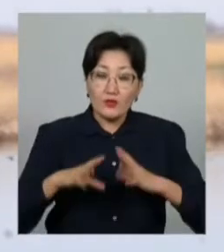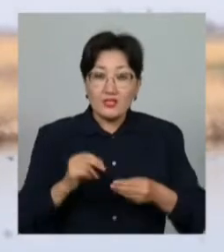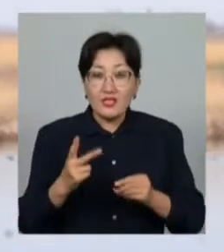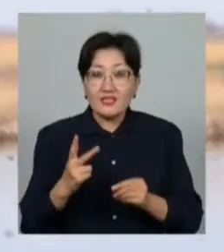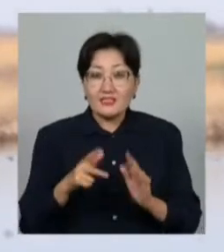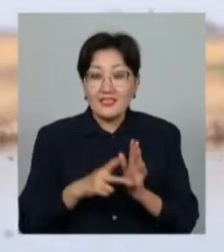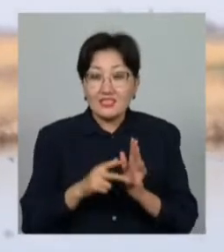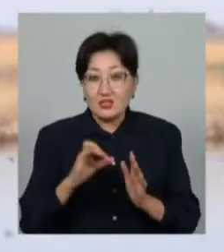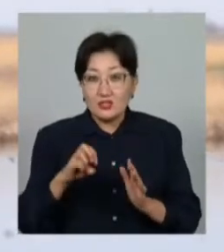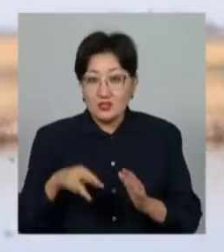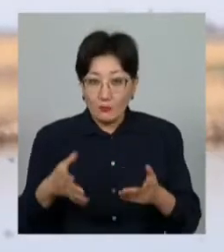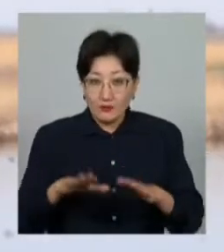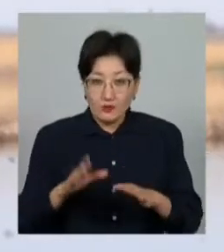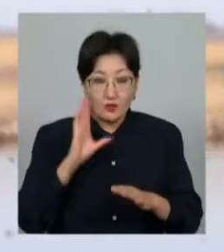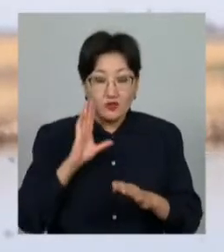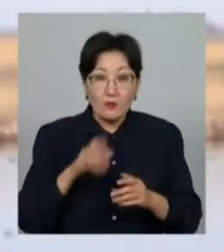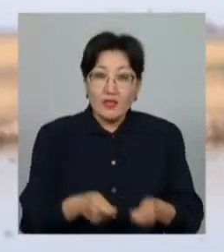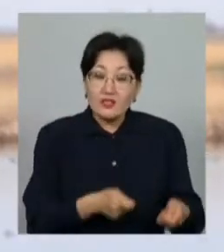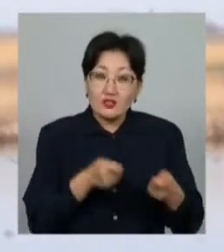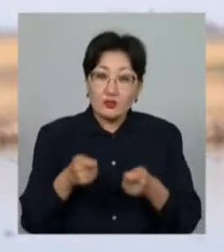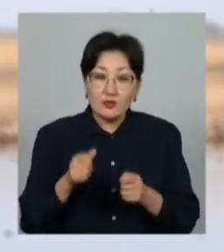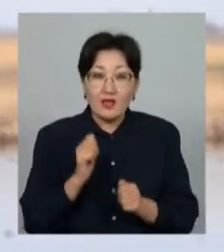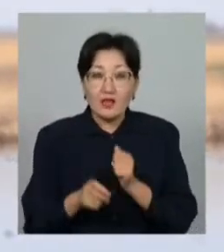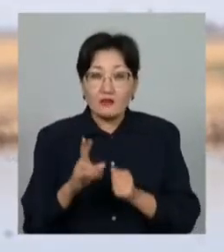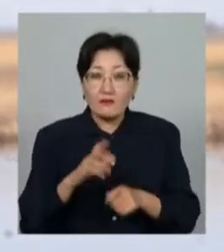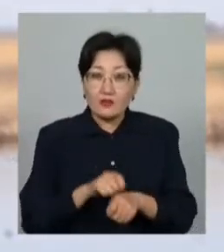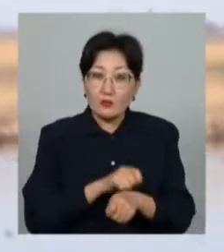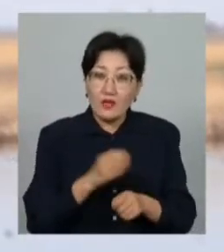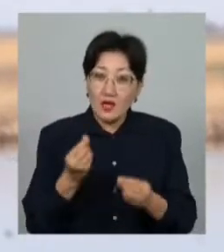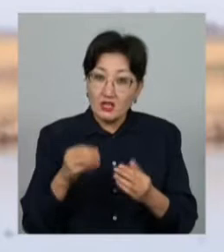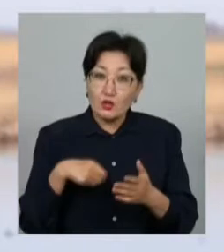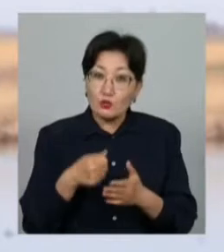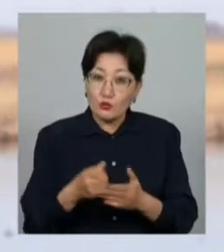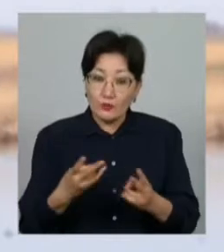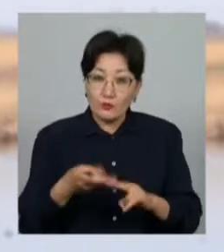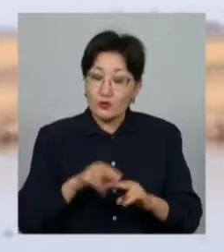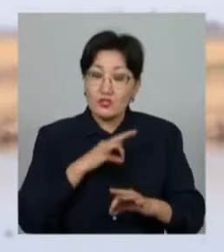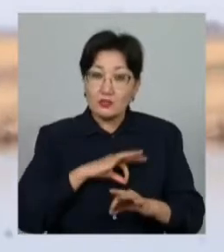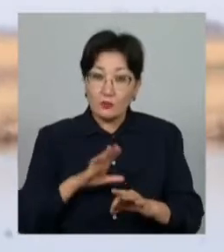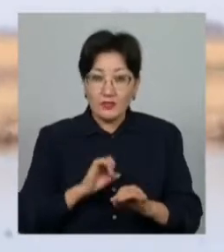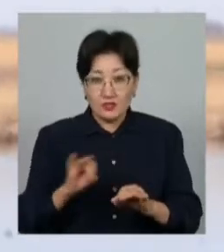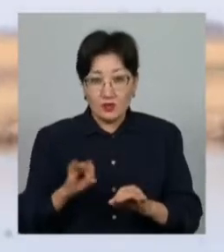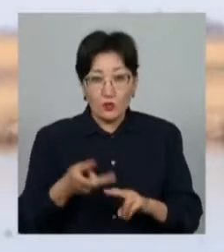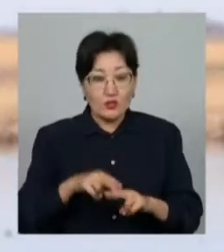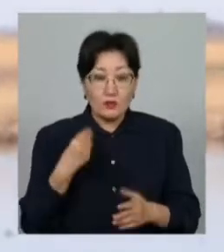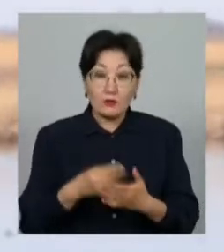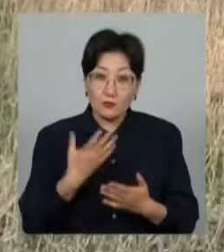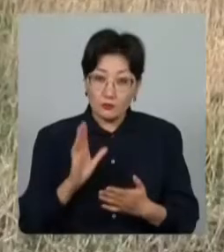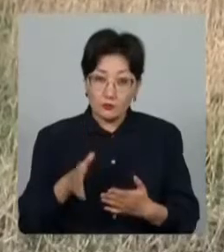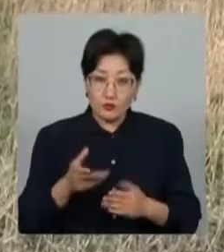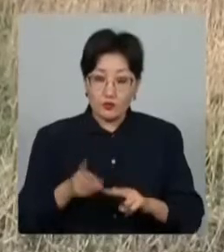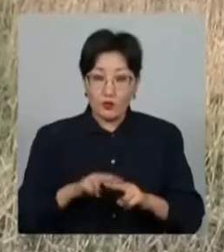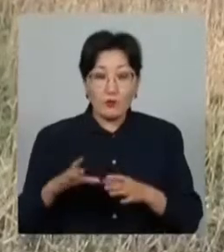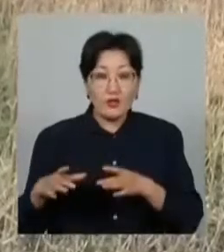8 сантиметр ғана қалған. Енді су жеткізу үшін әр текше метріне қаржы төлеу керекпіз. Ол тиімсіз, әрі тым қымбатқа түседі.